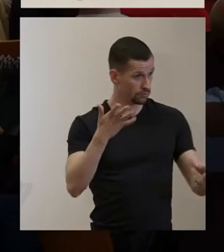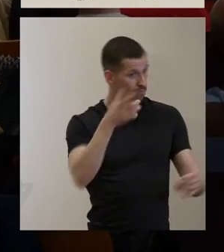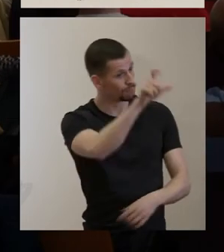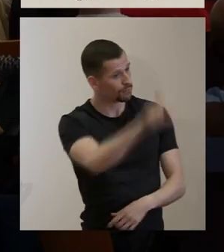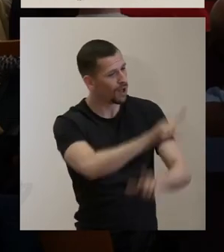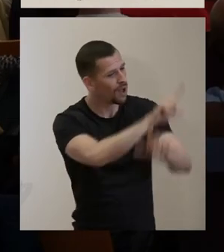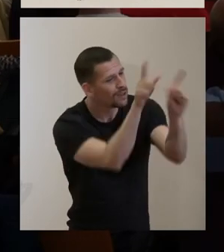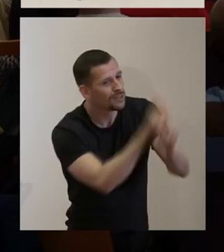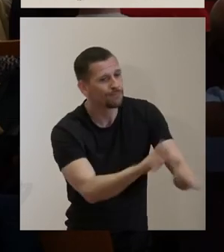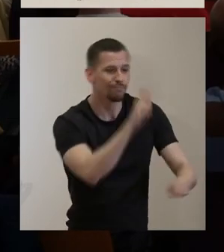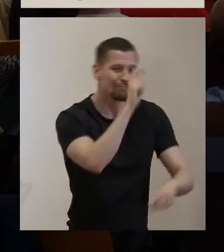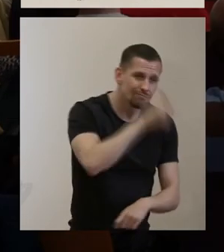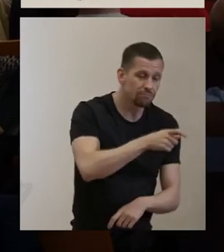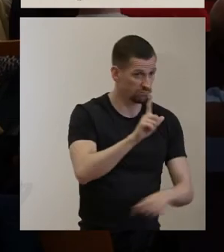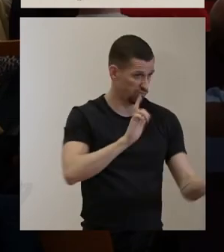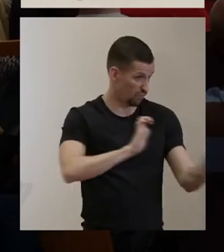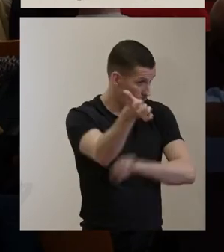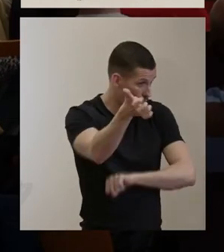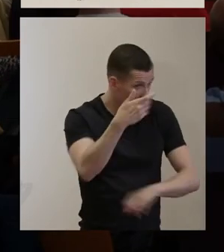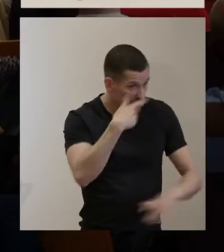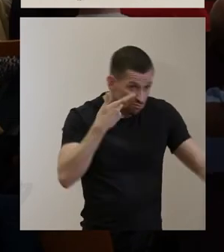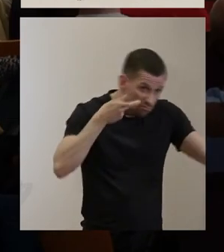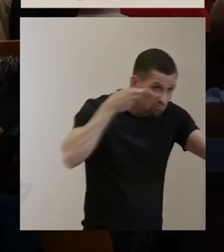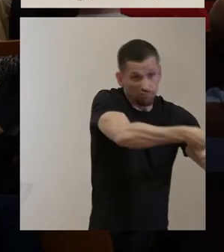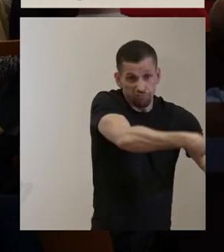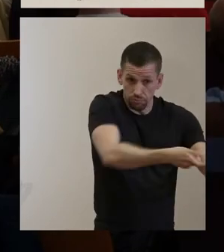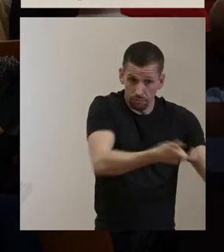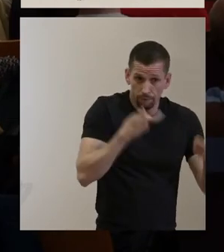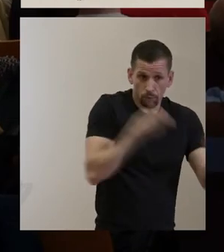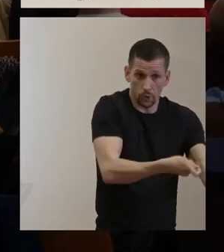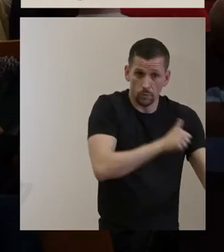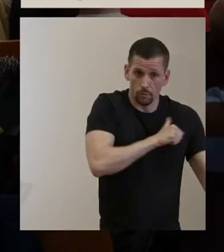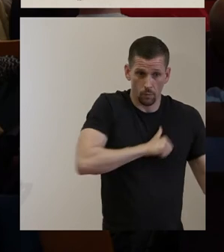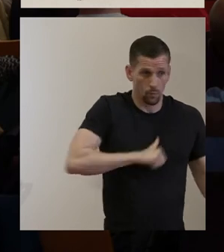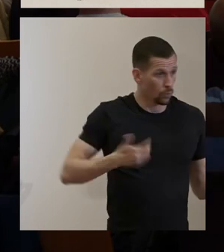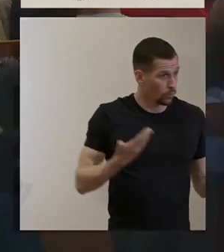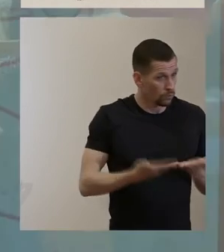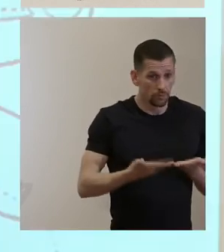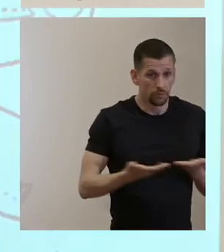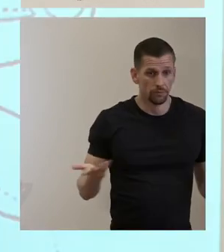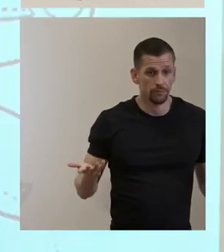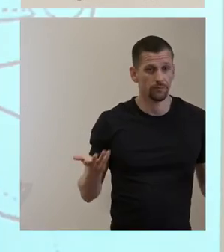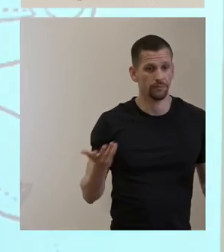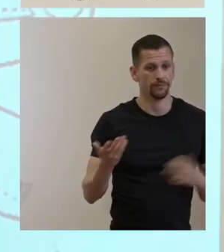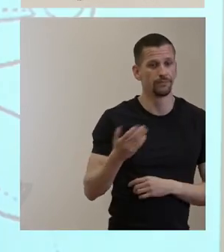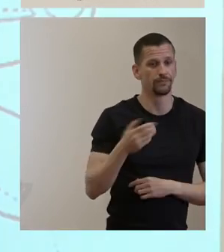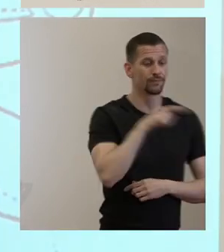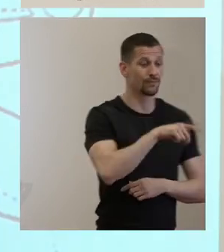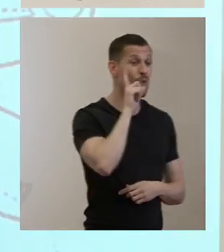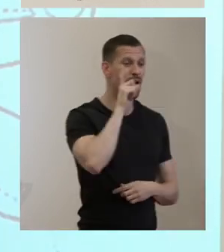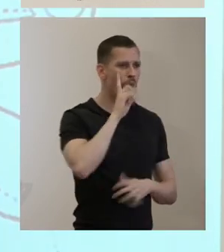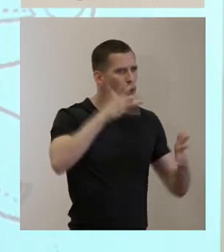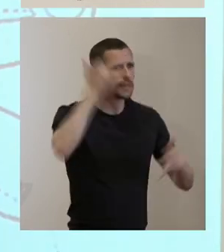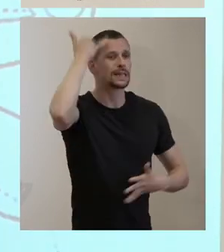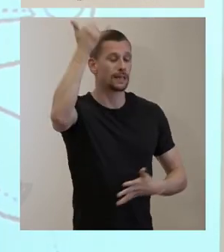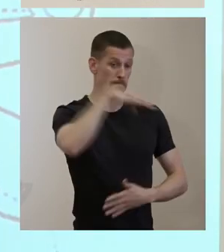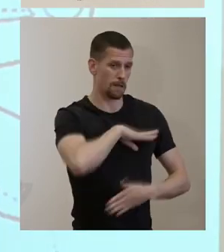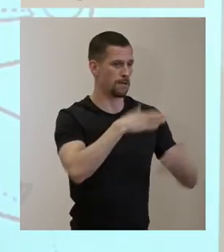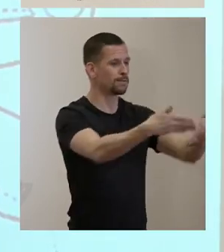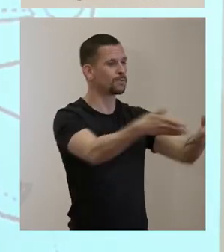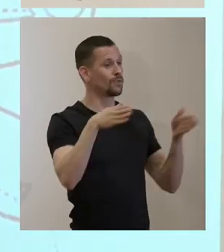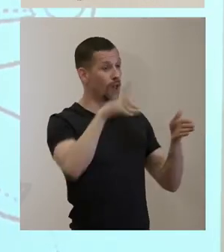réalité inefficace. Les chirurgiens de bord ont laissé plusieurs témoignages dans lesquels ils font part de leur impuissance. Ni la douceur, ni